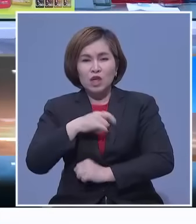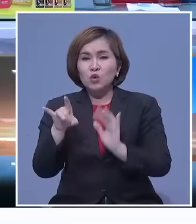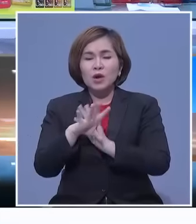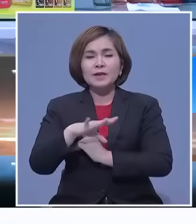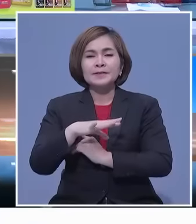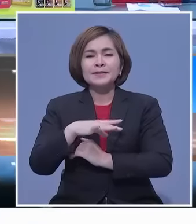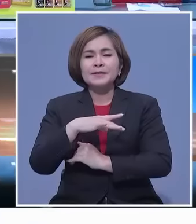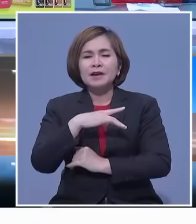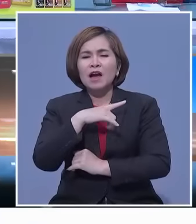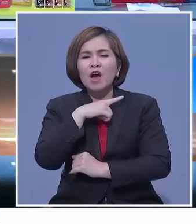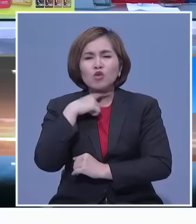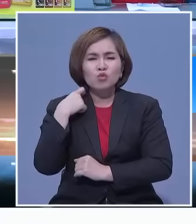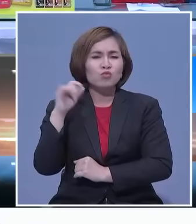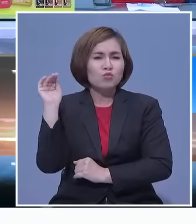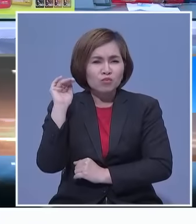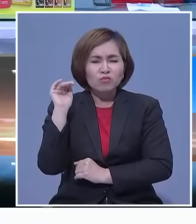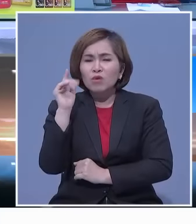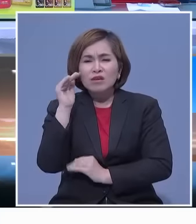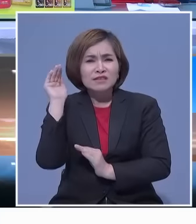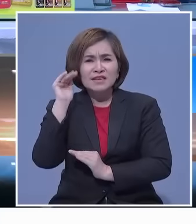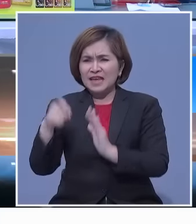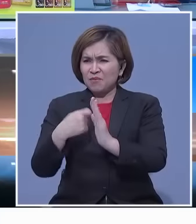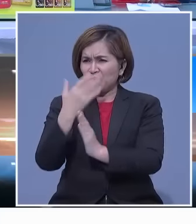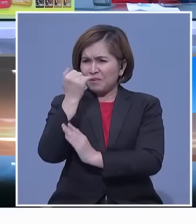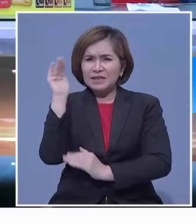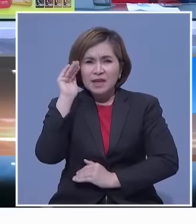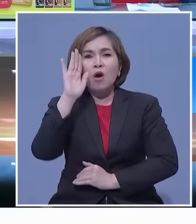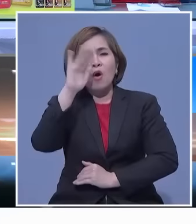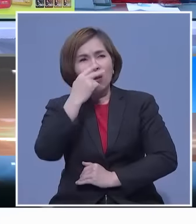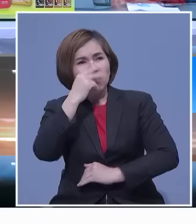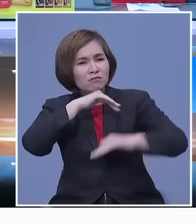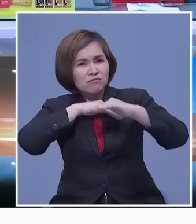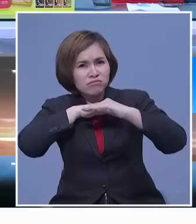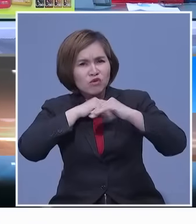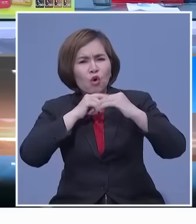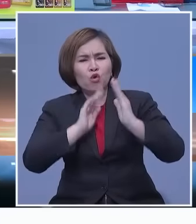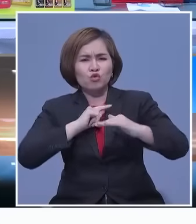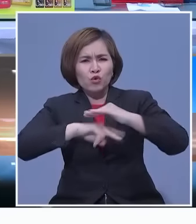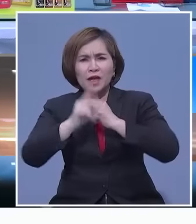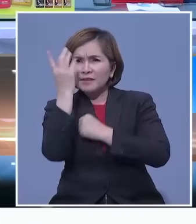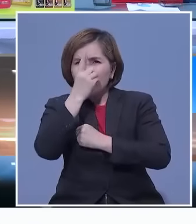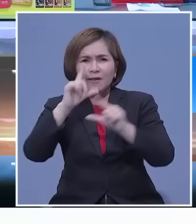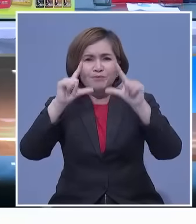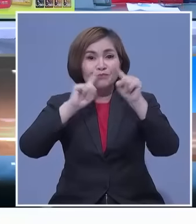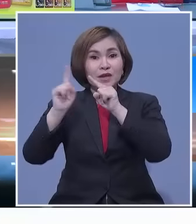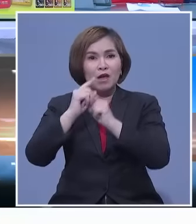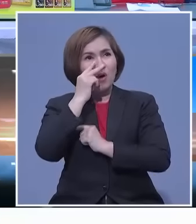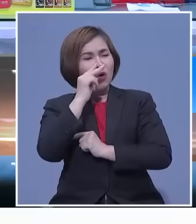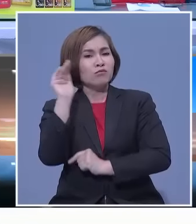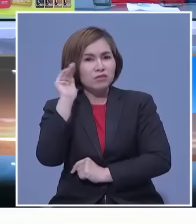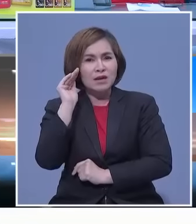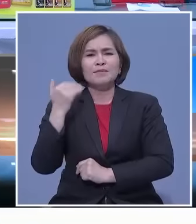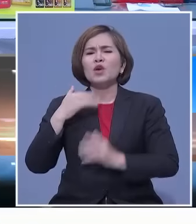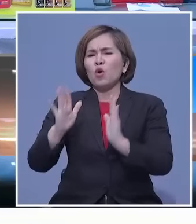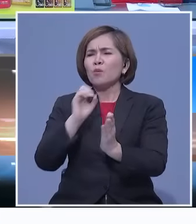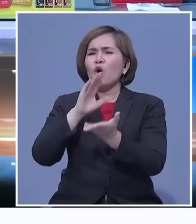ถามว่าเชื่อเพราะอะไรเชื่อเพราะเห็นพรีเซ็นเตอร์เห็นดาราชื่อดังซึ่งตอนนี้มีบางท่านออกมาระบุด้วยว่าตัวเองเนี่ยไม่ได้เป็นบอสนะ